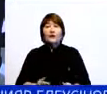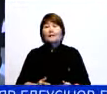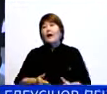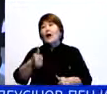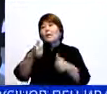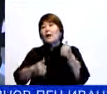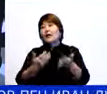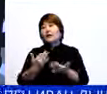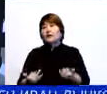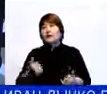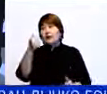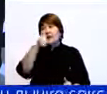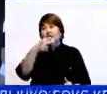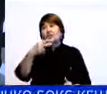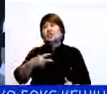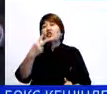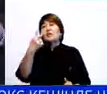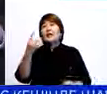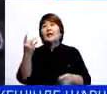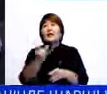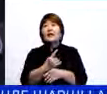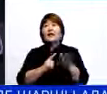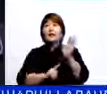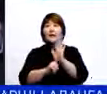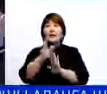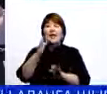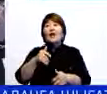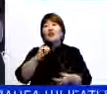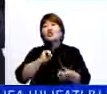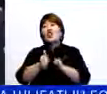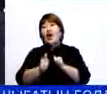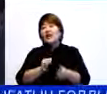Байрақты бәсеке биылғы жылы 22-ші рет байрағын желбіретіп отыр. Жарысқа